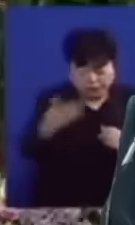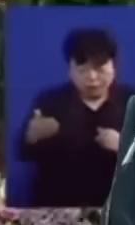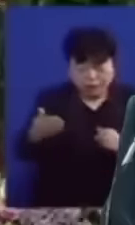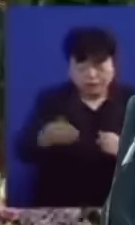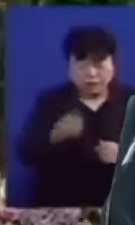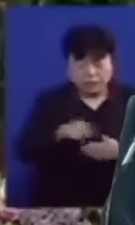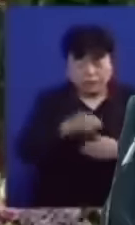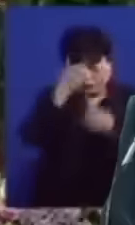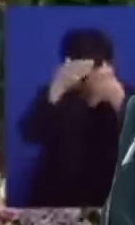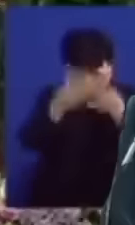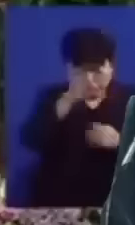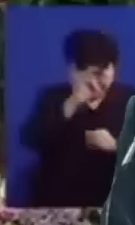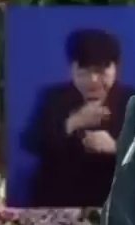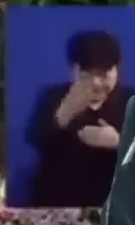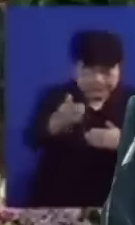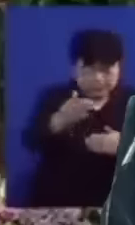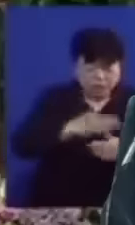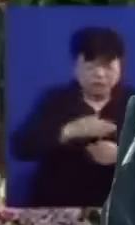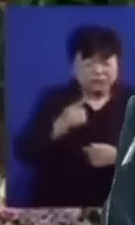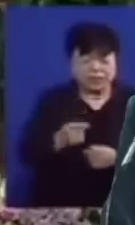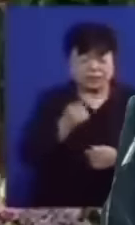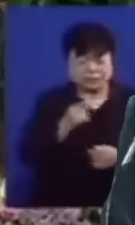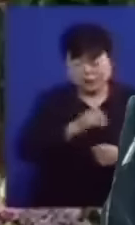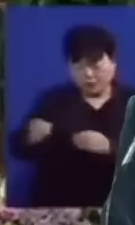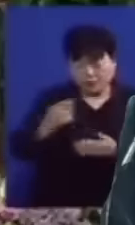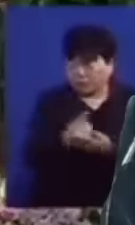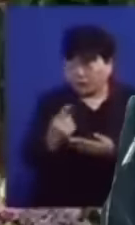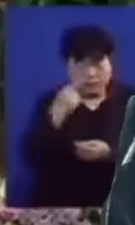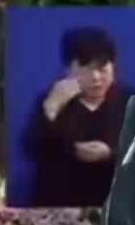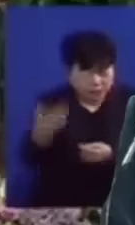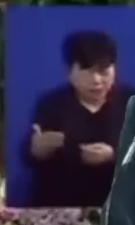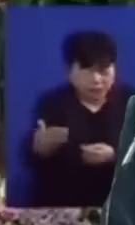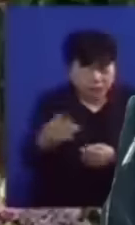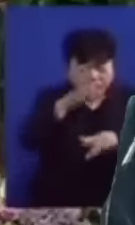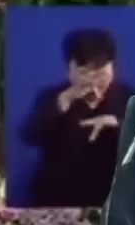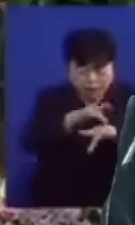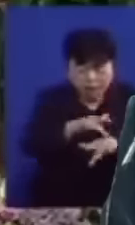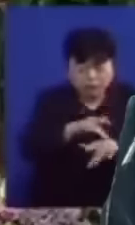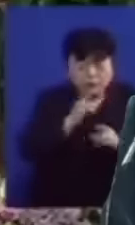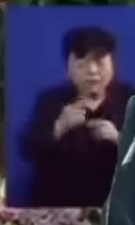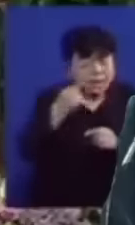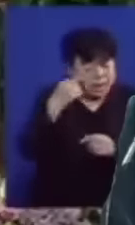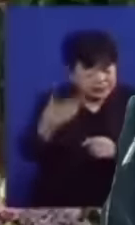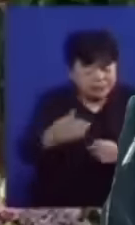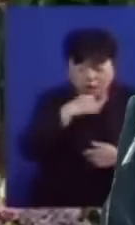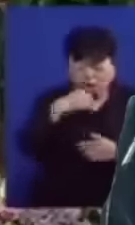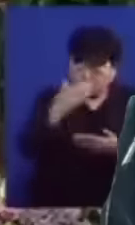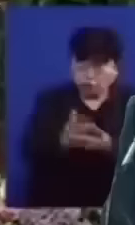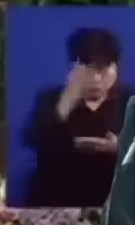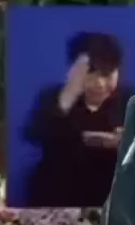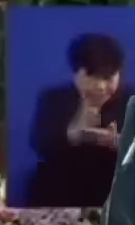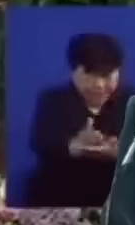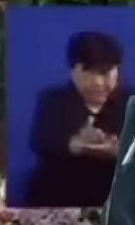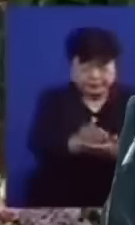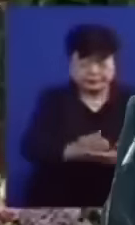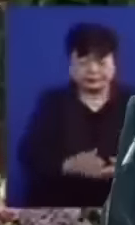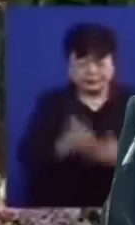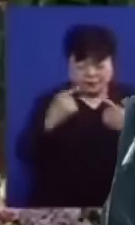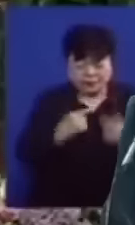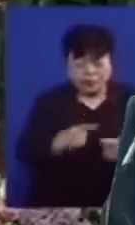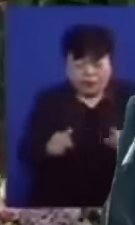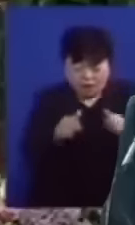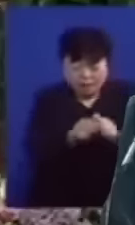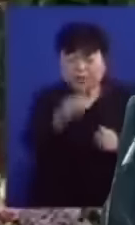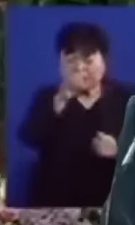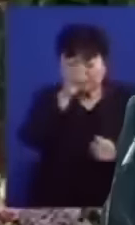너희를 값주고 샀으니 어찌 내가 내 것을 버리고 떠나랴? 마귀가 무슨 말을 하더라도 속지 말라. 항상 나는 너와